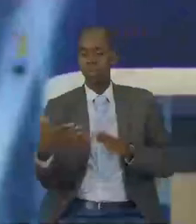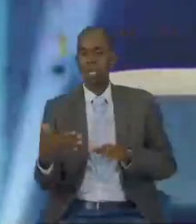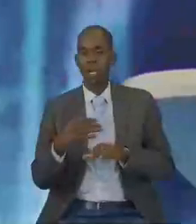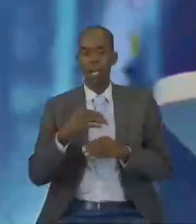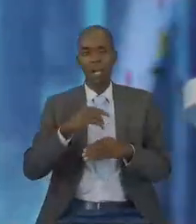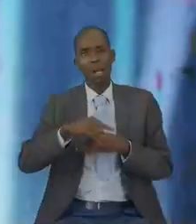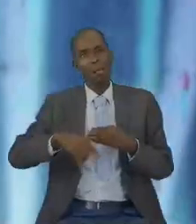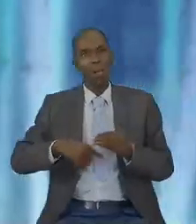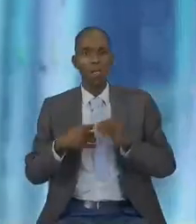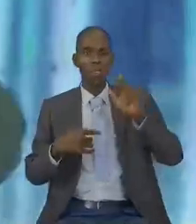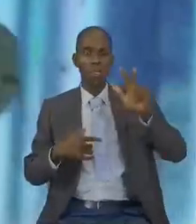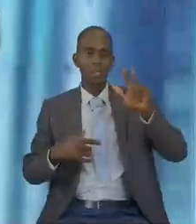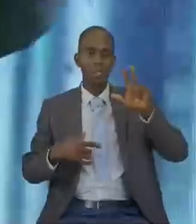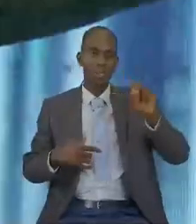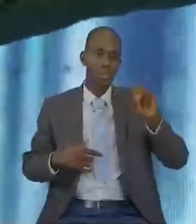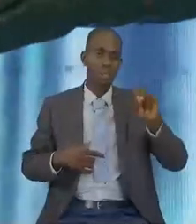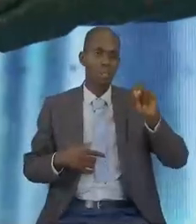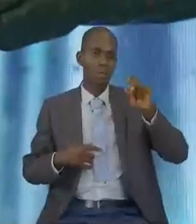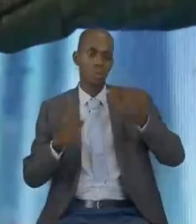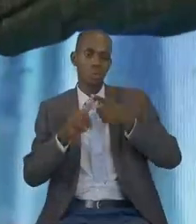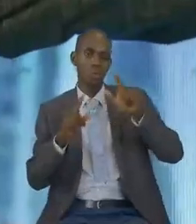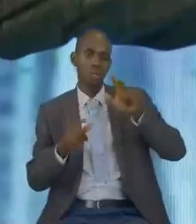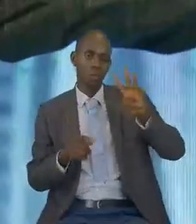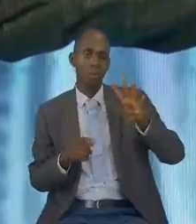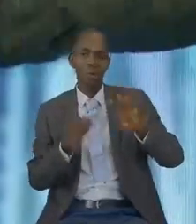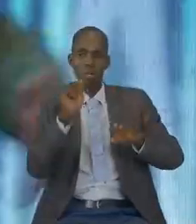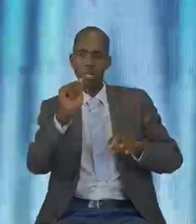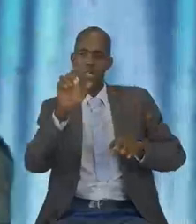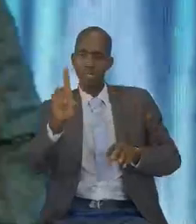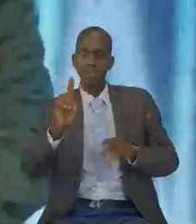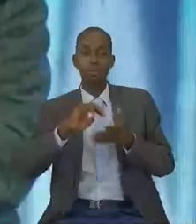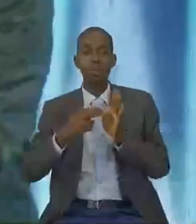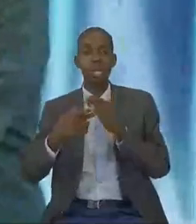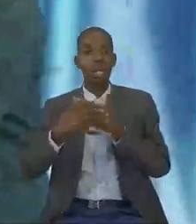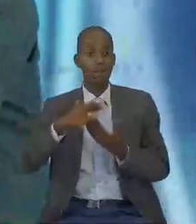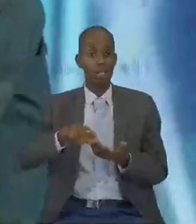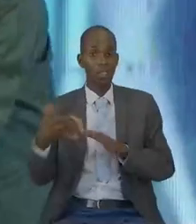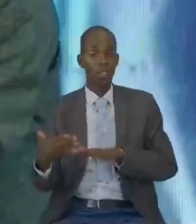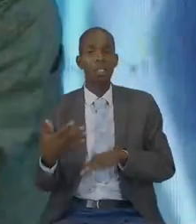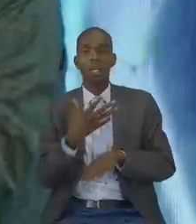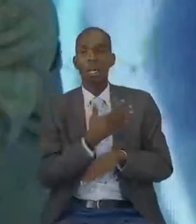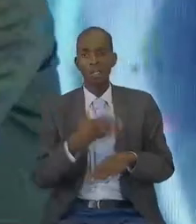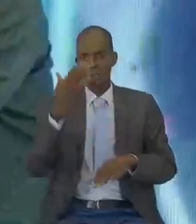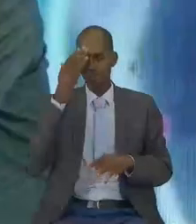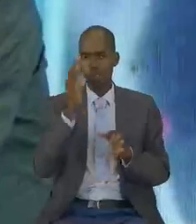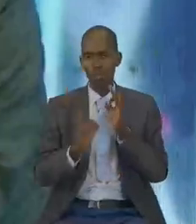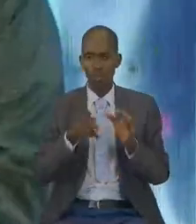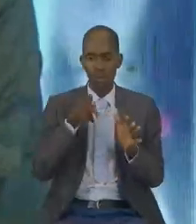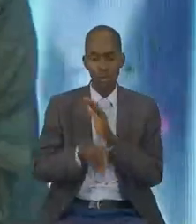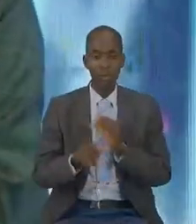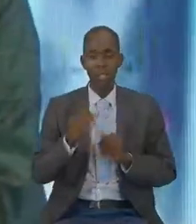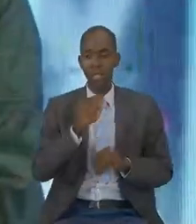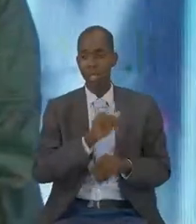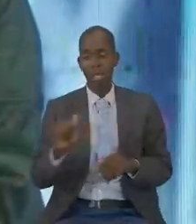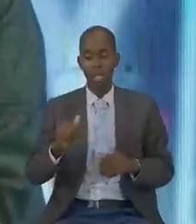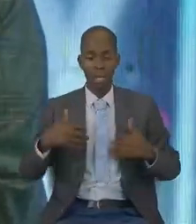926 après Christ. Et Jésus est mort 33. Et 60 ans étaient déjà passés. Si vous